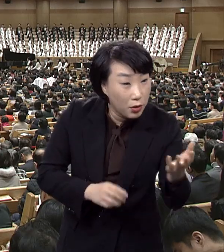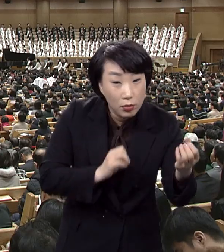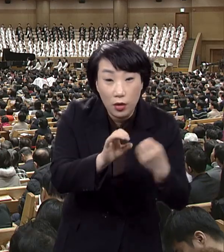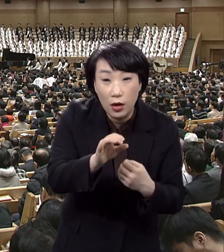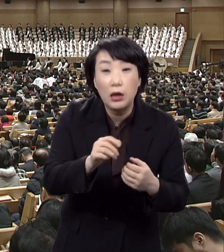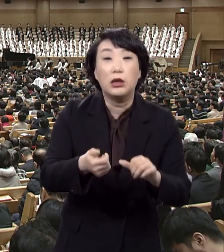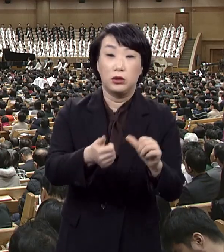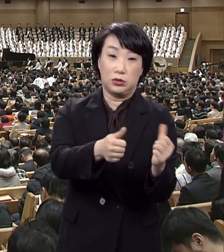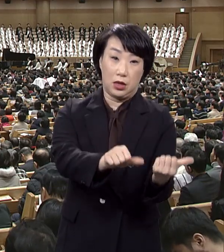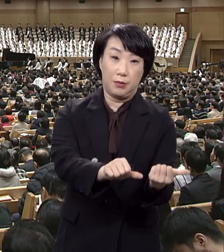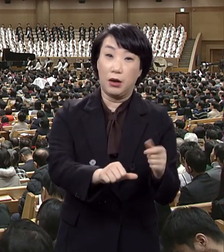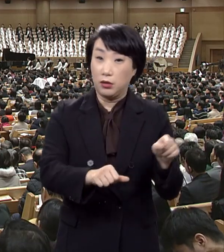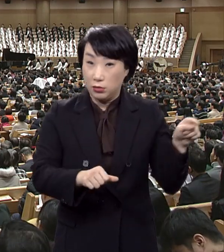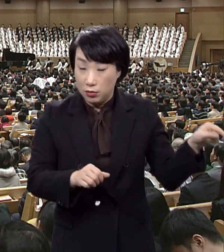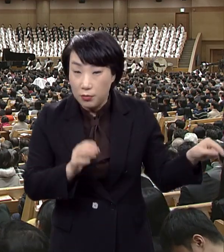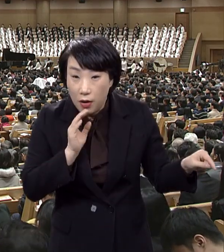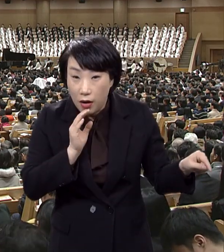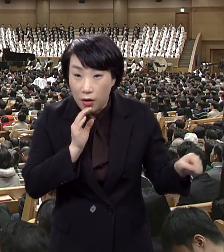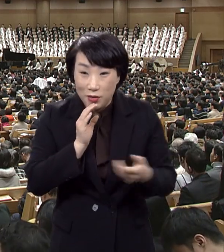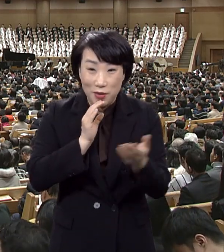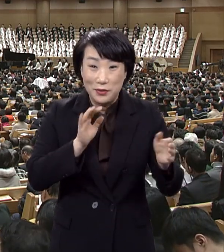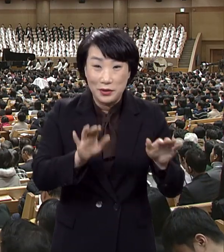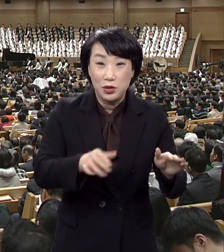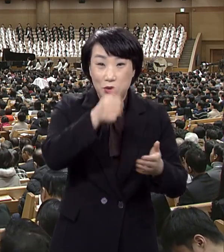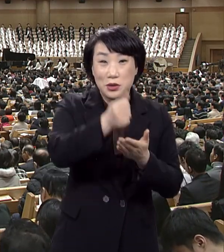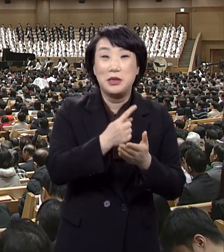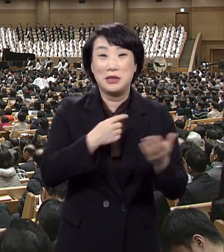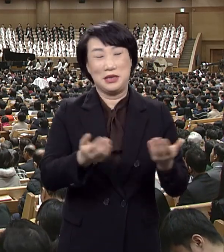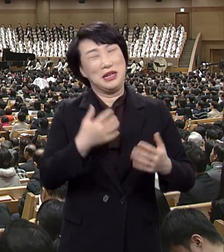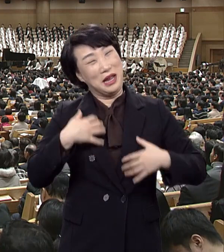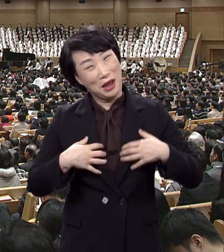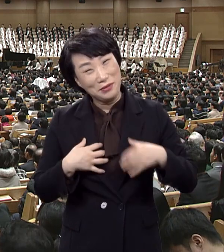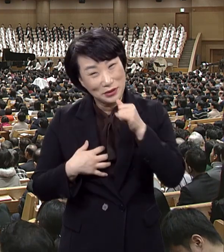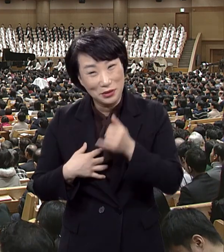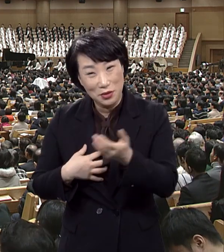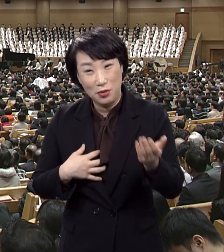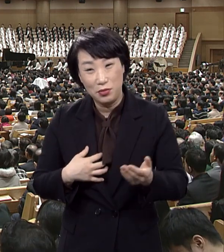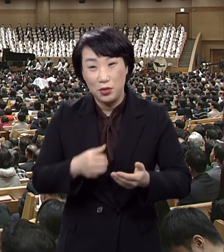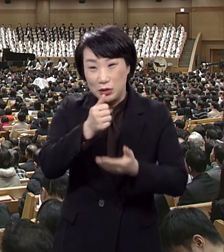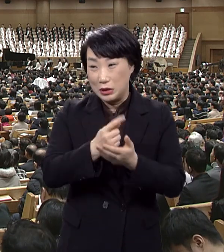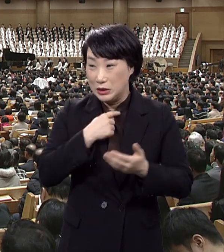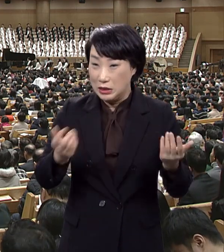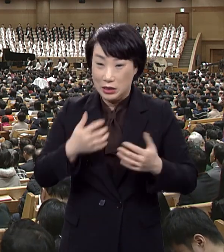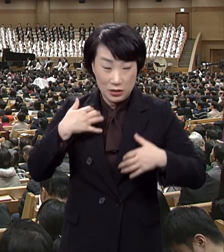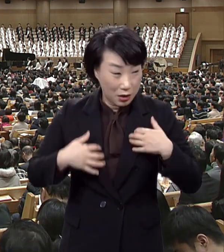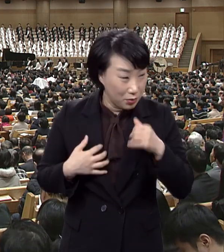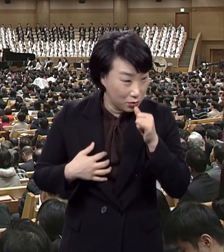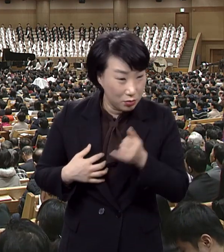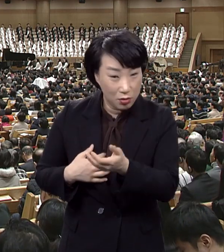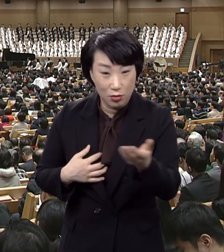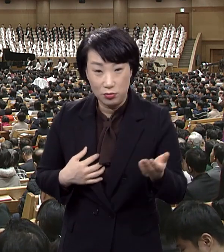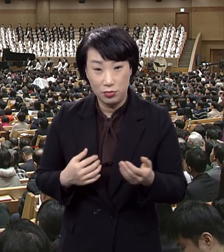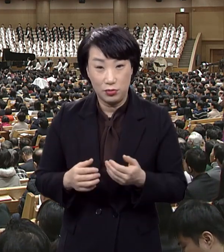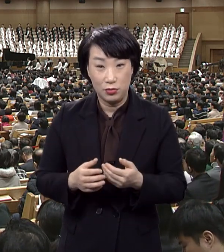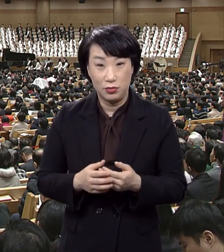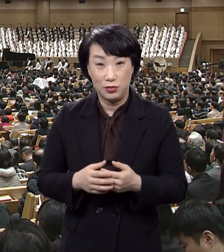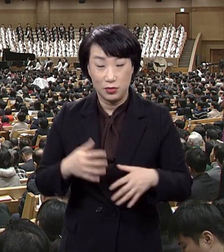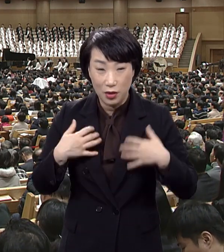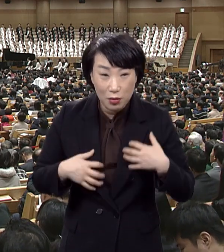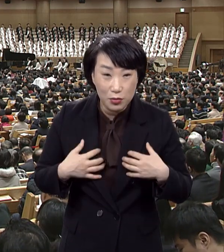뭐요? 근데 죄 짓는 건 재밌잖아. 죄 짓는 건 재밌잖아요. 죄 짓는